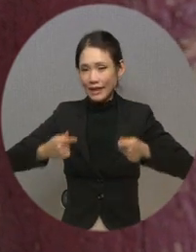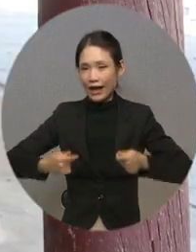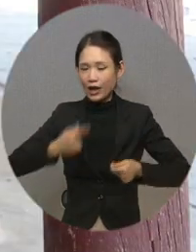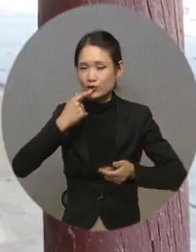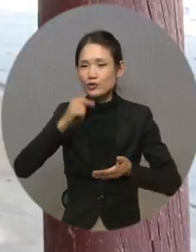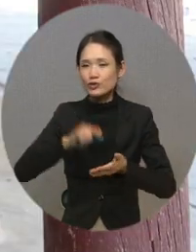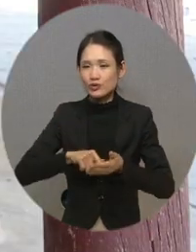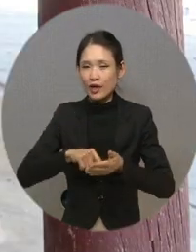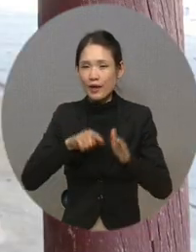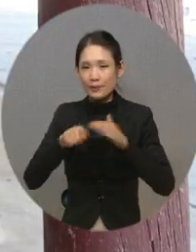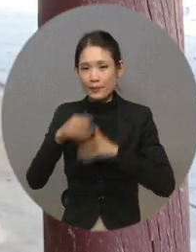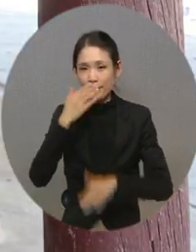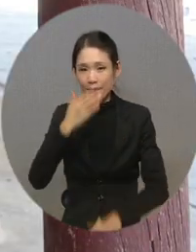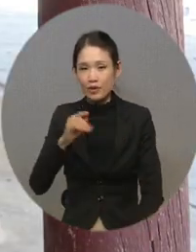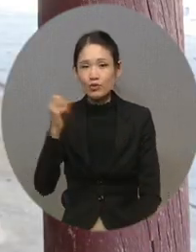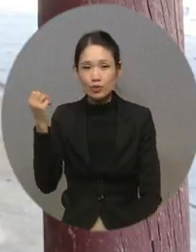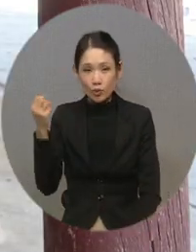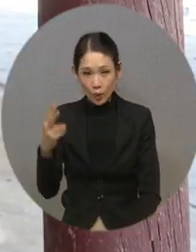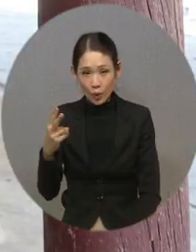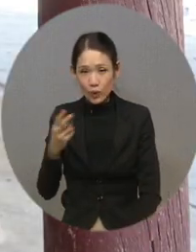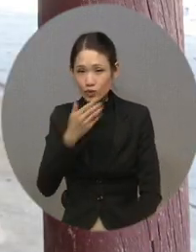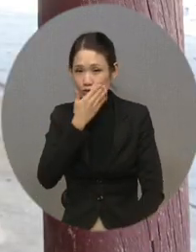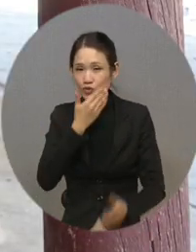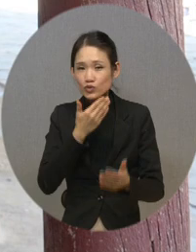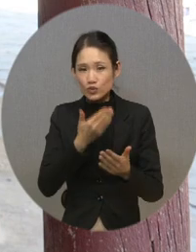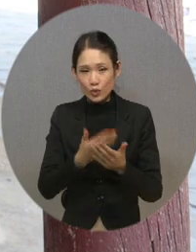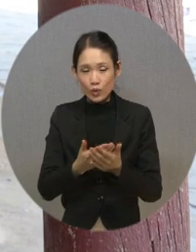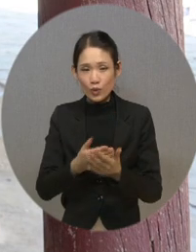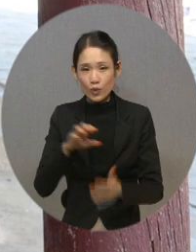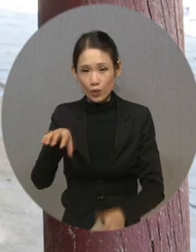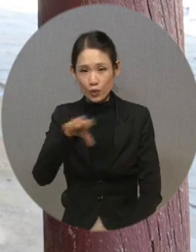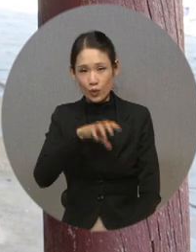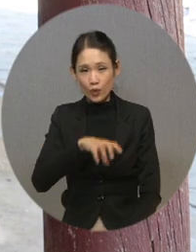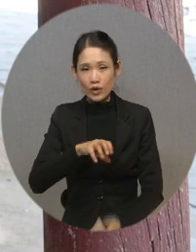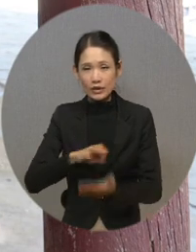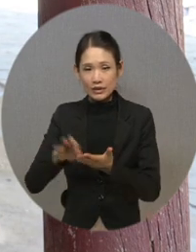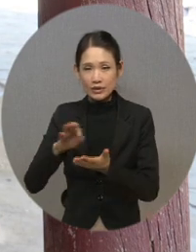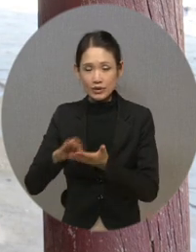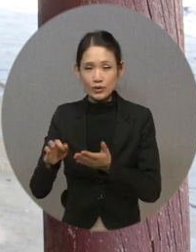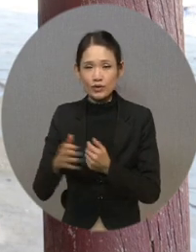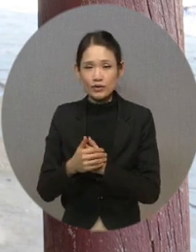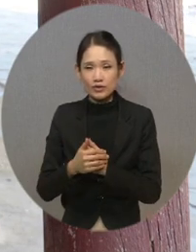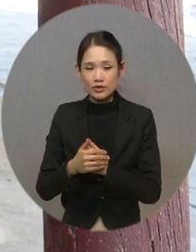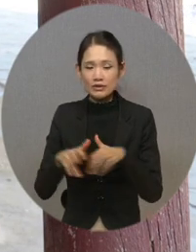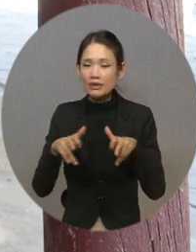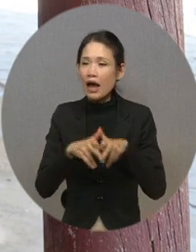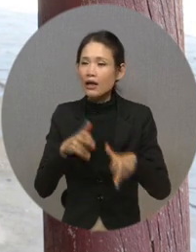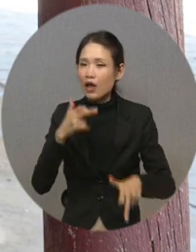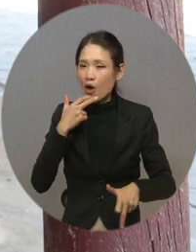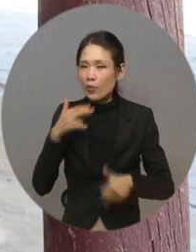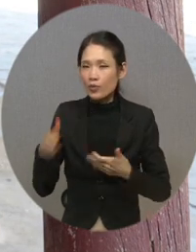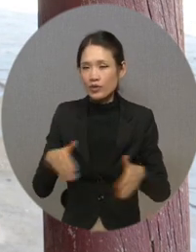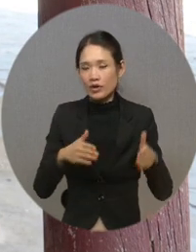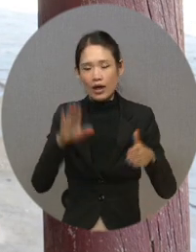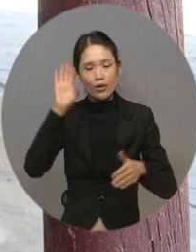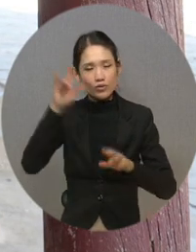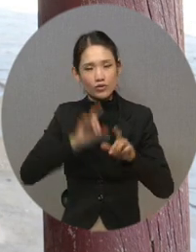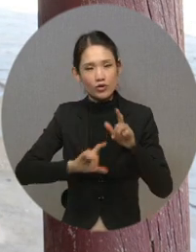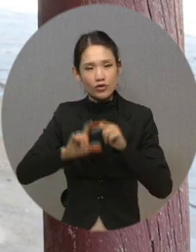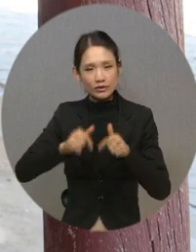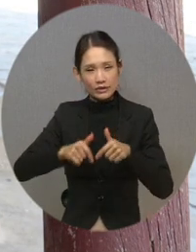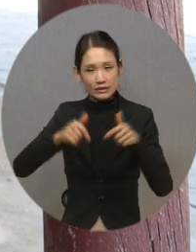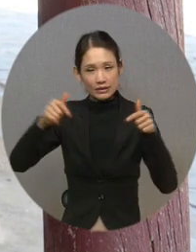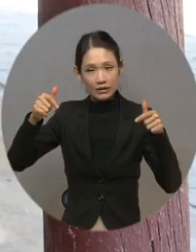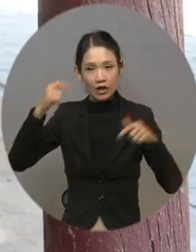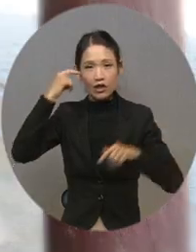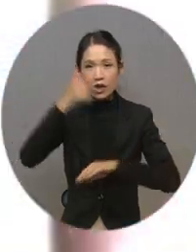있는데요. 여기뿐만이 아니라 주요 전각으로 이동하는 길도 무장의 길로 조성돼 있고 또 앞으로도 계속 늘려나갈 계획이라고